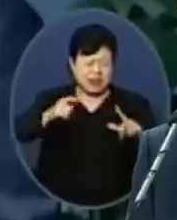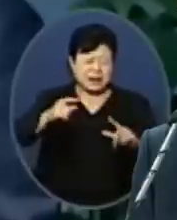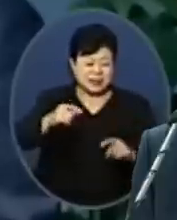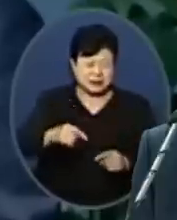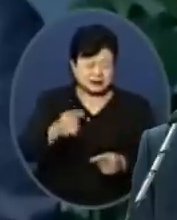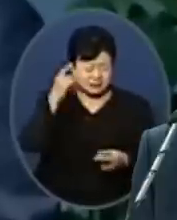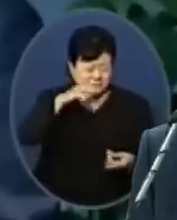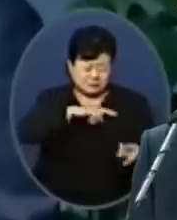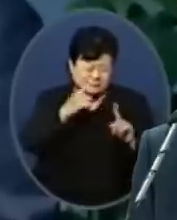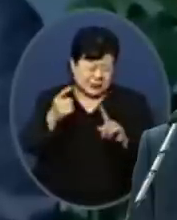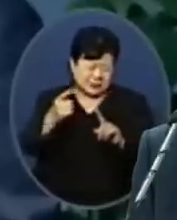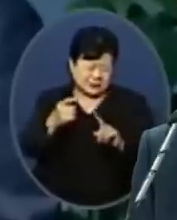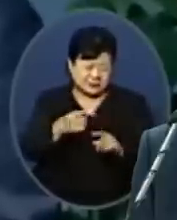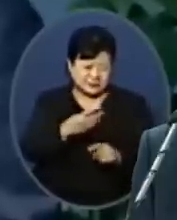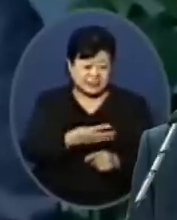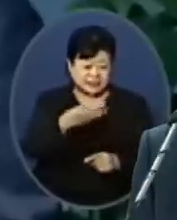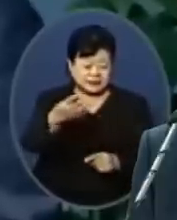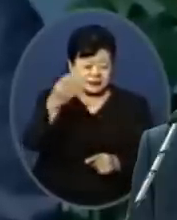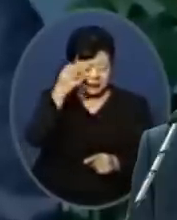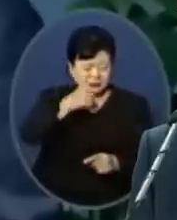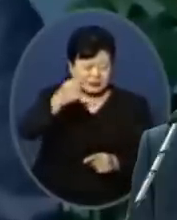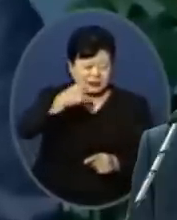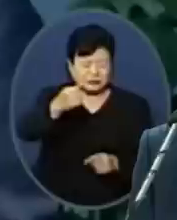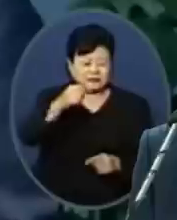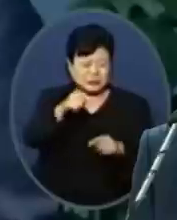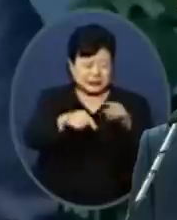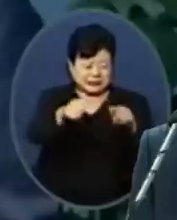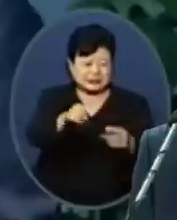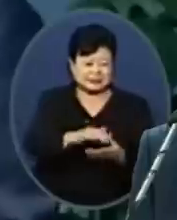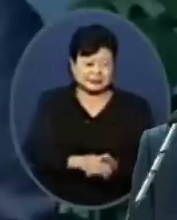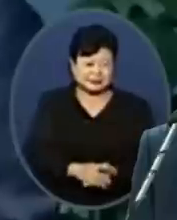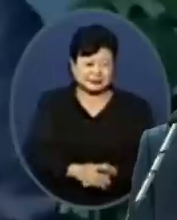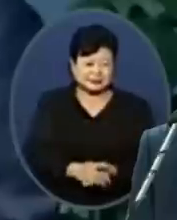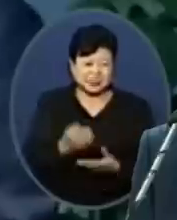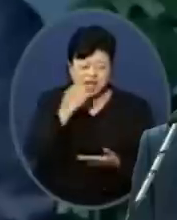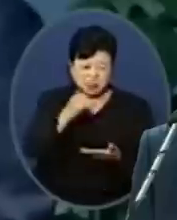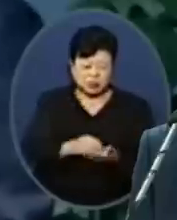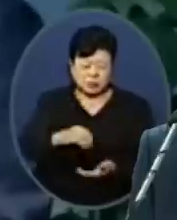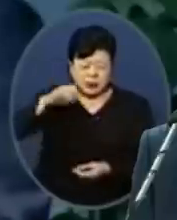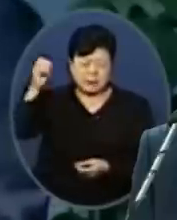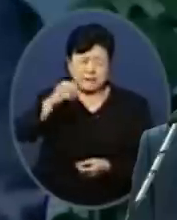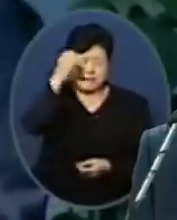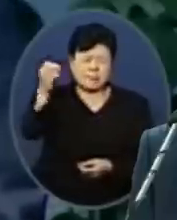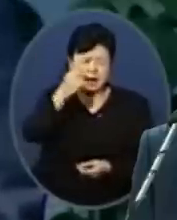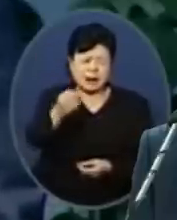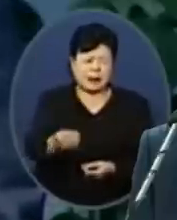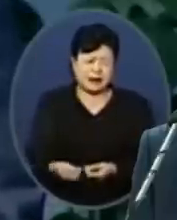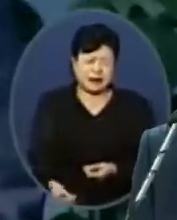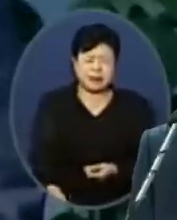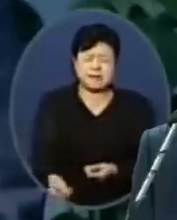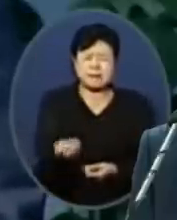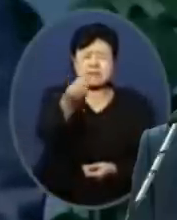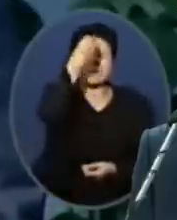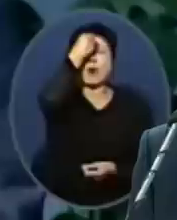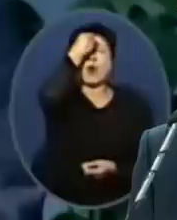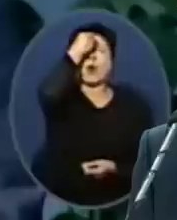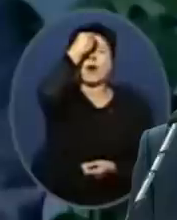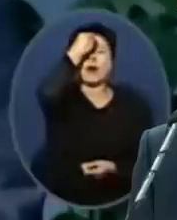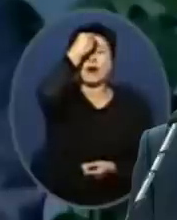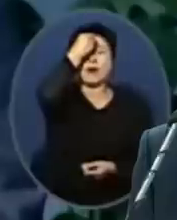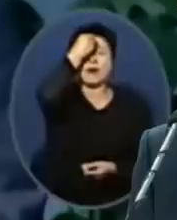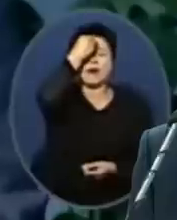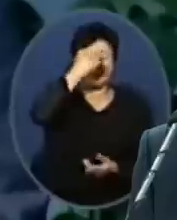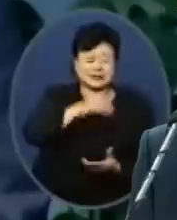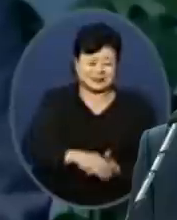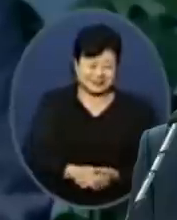정신적으로 4차원의 영성을 가지고 가서 돌멩이를 던지니까 돌멩이가 거의